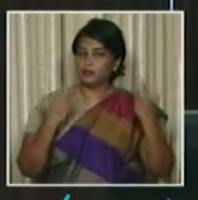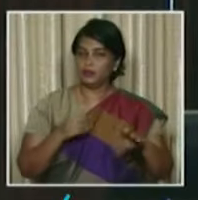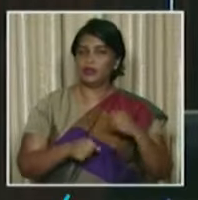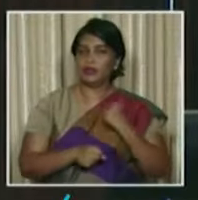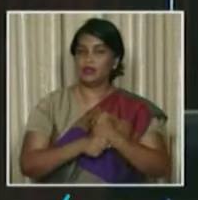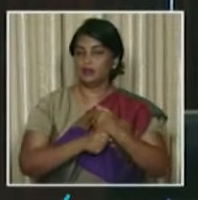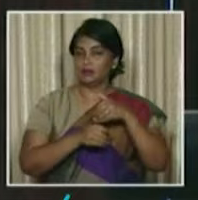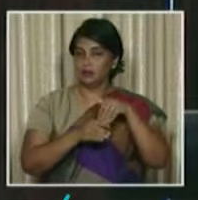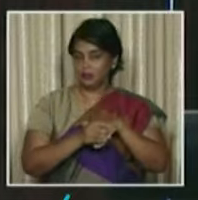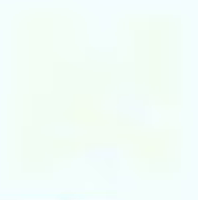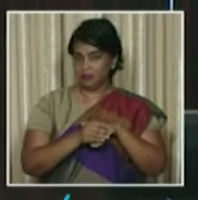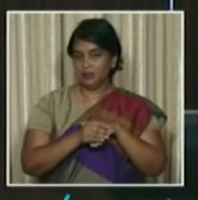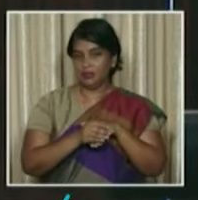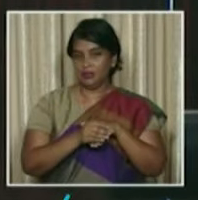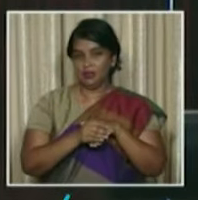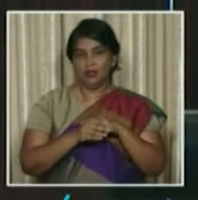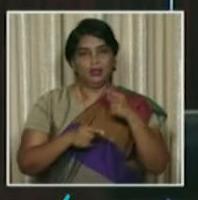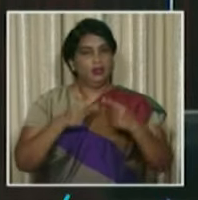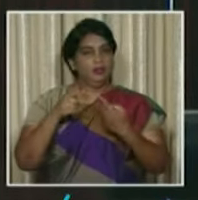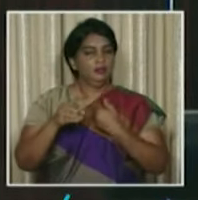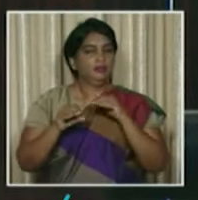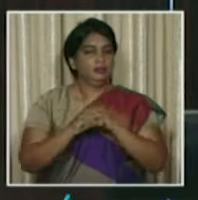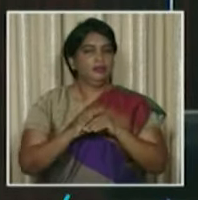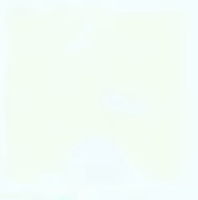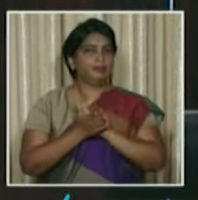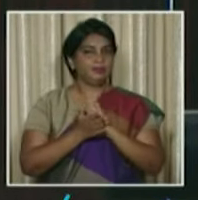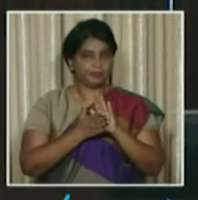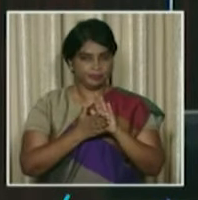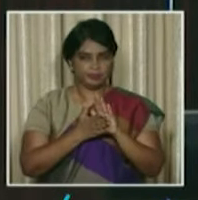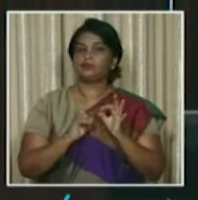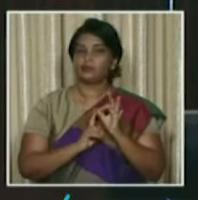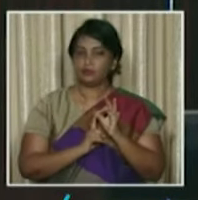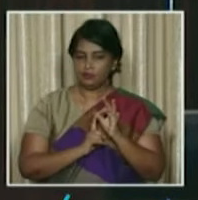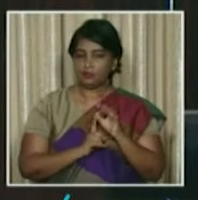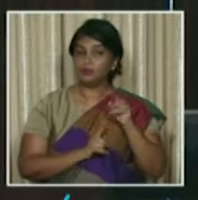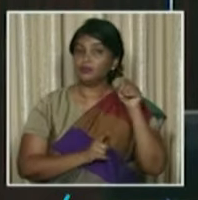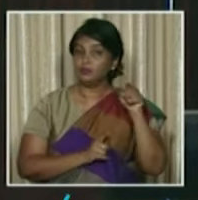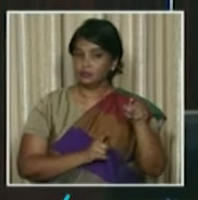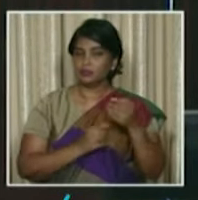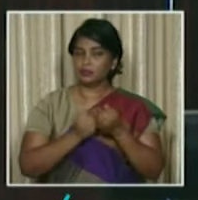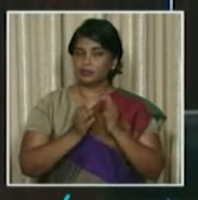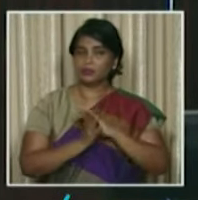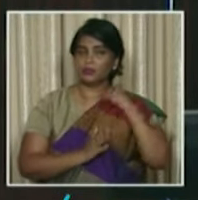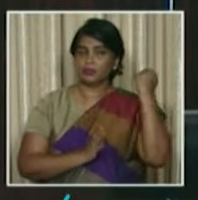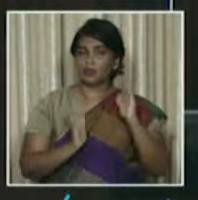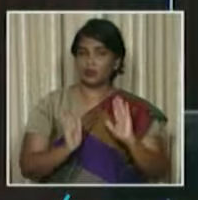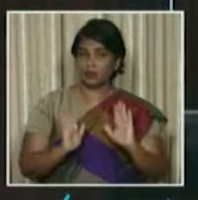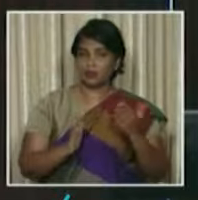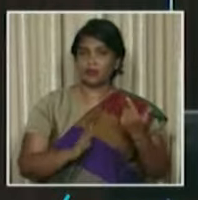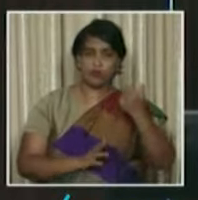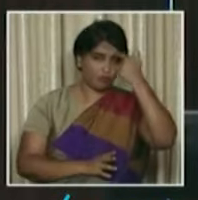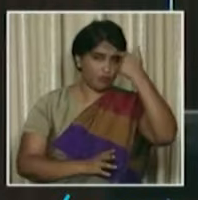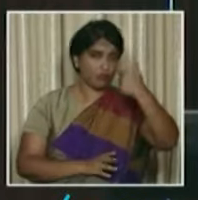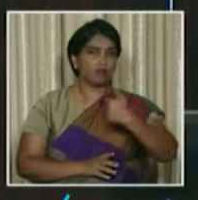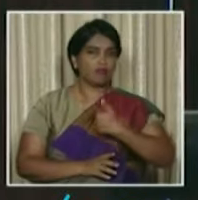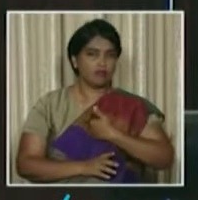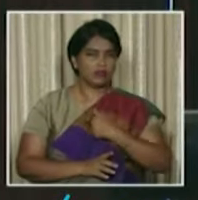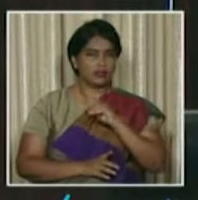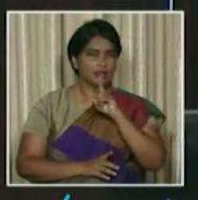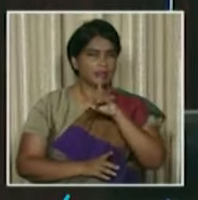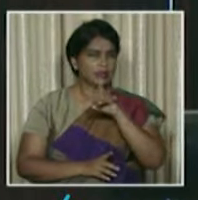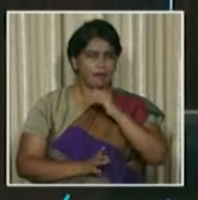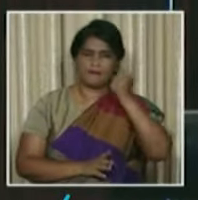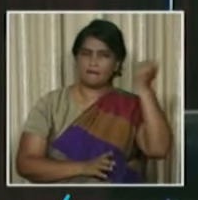ආණ්ඩු පක්ෂයේ නියෝජනය කරමින් විවාදයට එක් වූ ගරු චාමර සම්පත් මන්ත්‍රීවරයා එතුමාගේ සිය කතාව ආරම්භ කරමින් මා ඉලක්ක කරගෙන ඉතාමත් අශෝභන